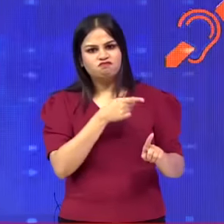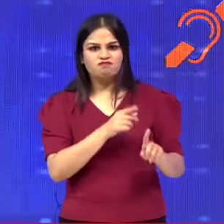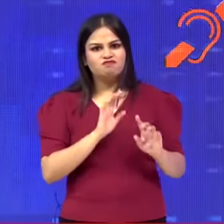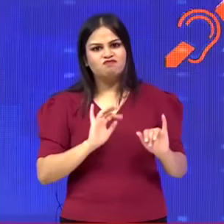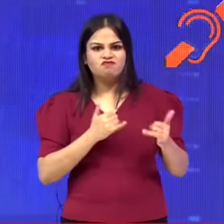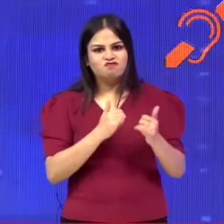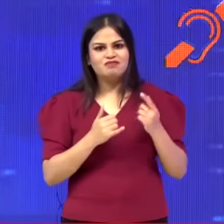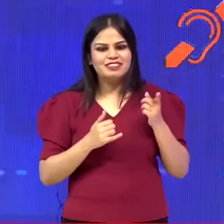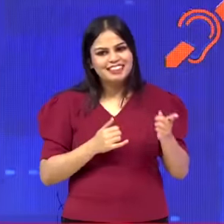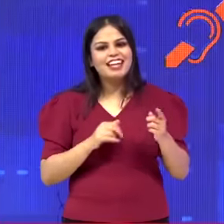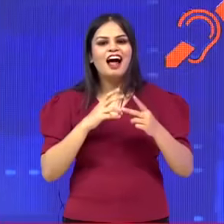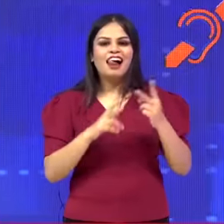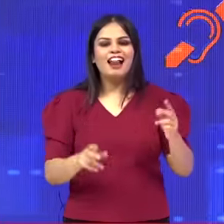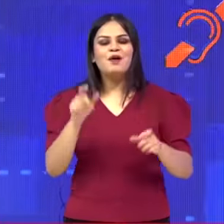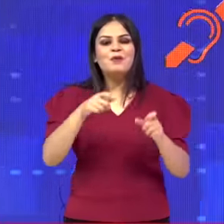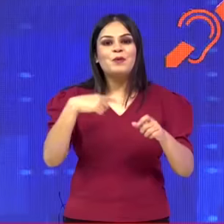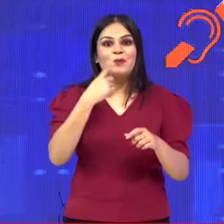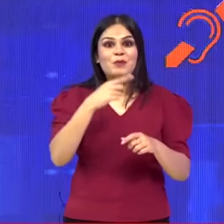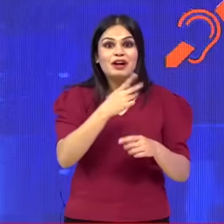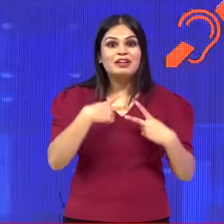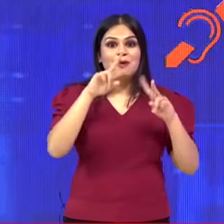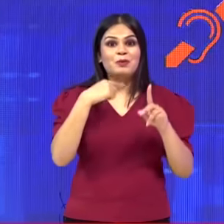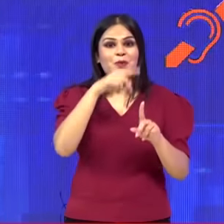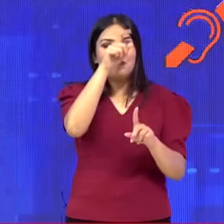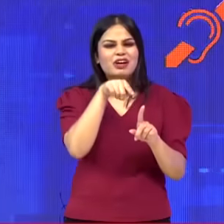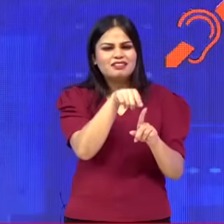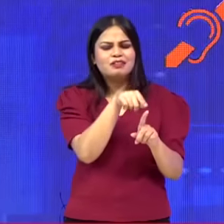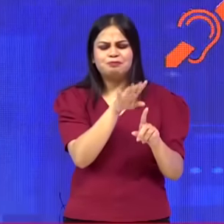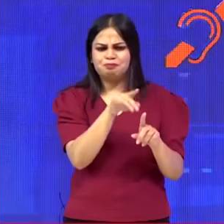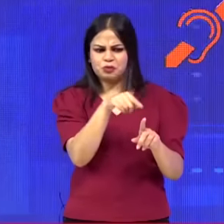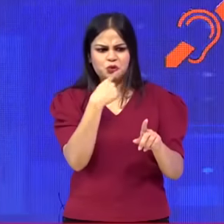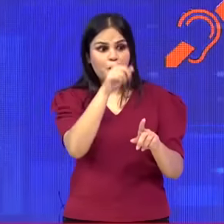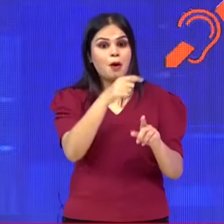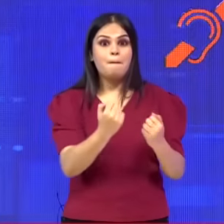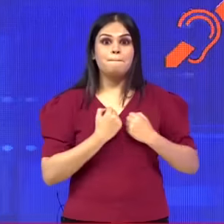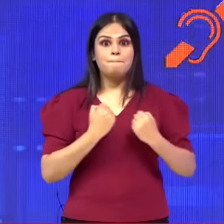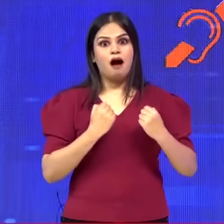एक वो बापू प्रवीण भाई शाह जो कि बहुत ही उस वक्त एक पावरफुल